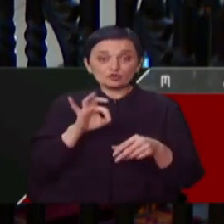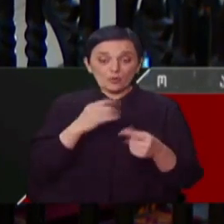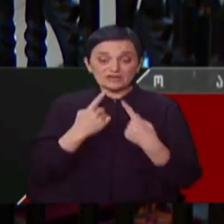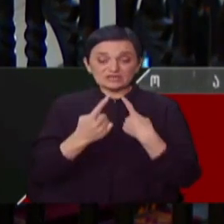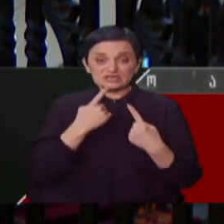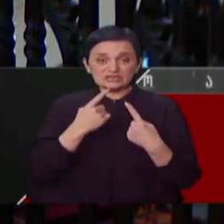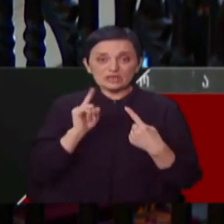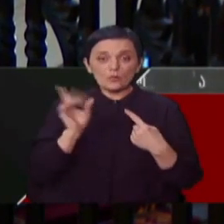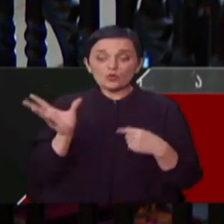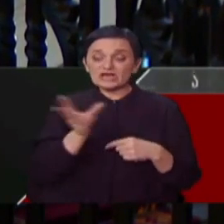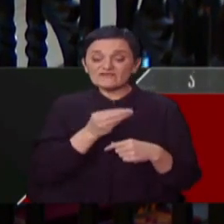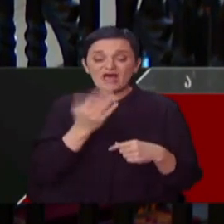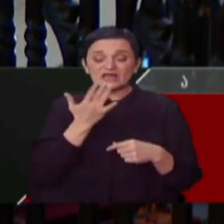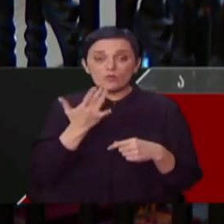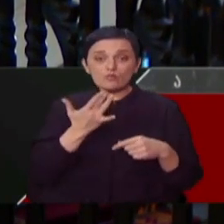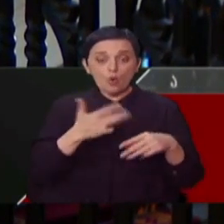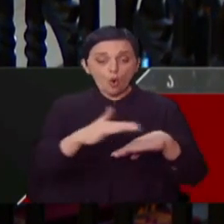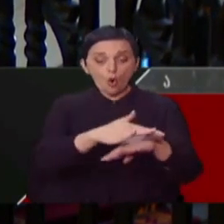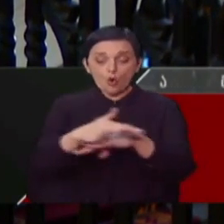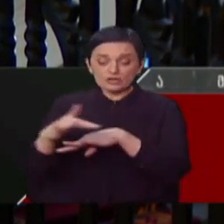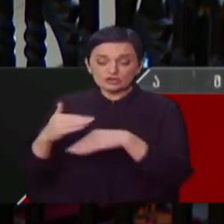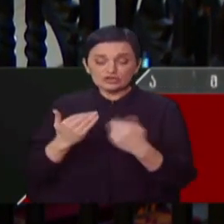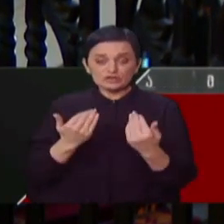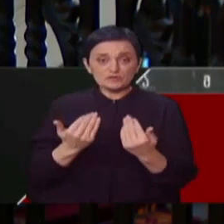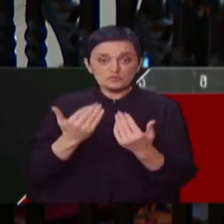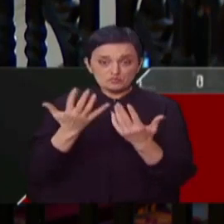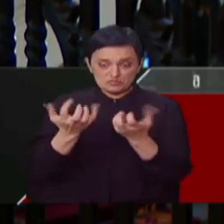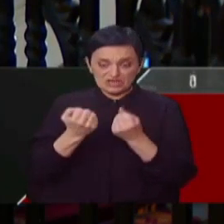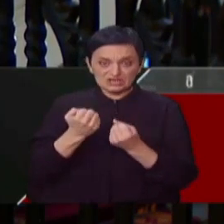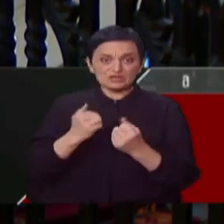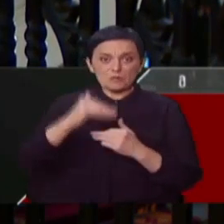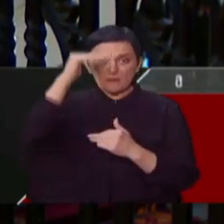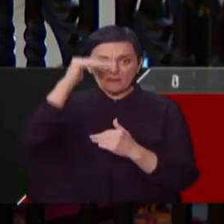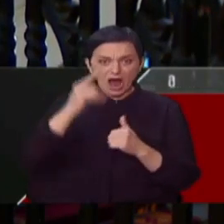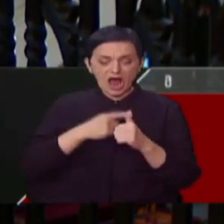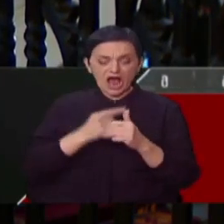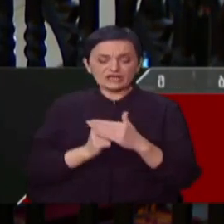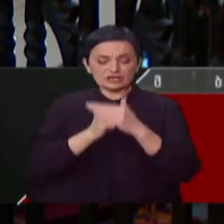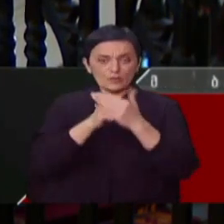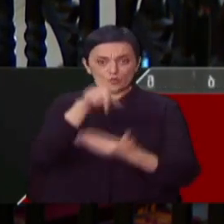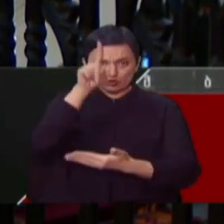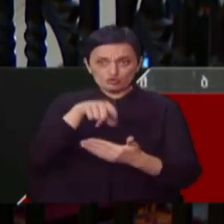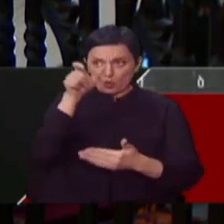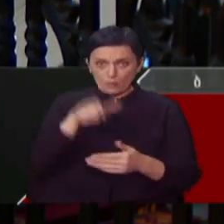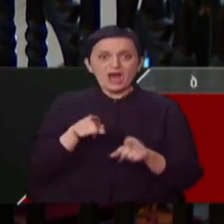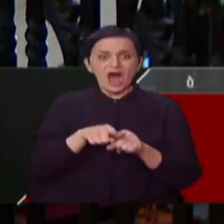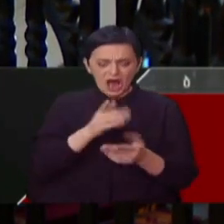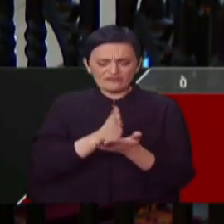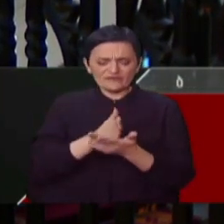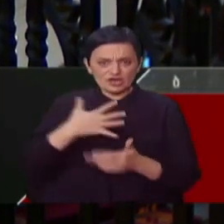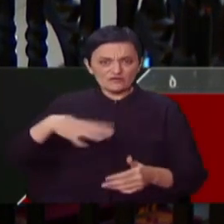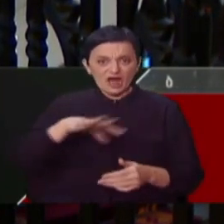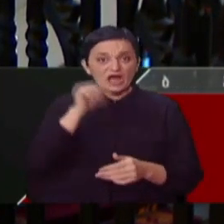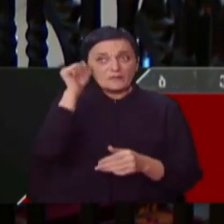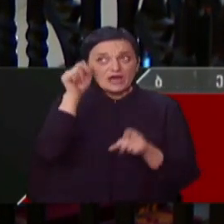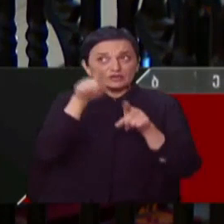იყოს ყველა პოლიტიკური სპექტრისთვის მისაღები მაღალი ნდობის რეპუტაციის მქონე ადამიანი. და ისეთი ადამიანები ქვეყანაში არსებობენ, ღმერთმა